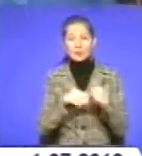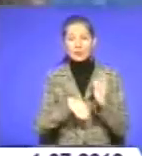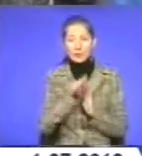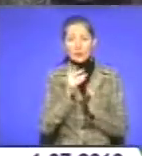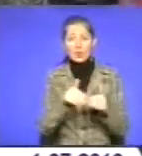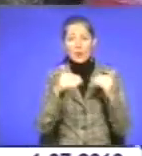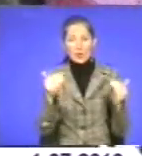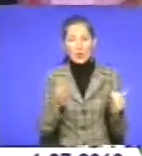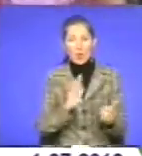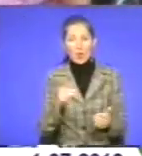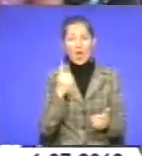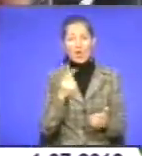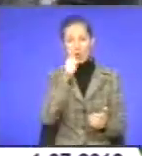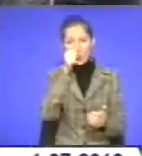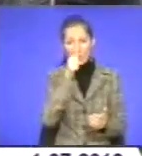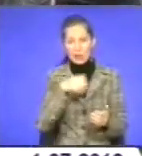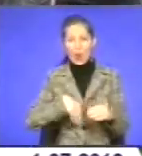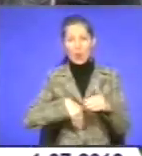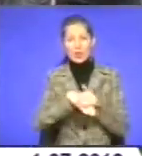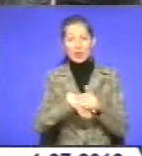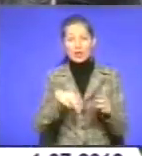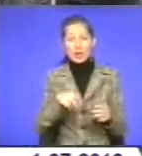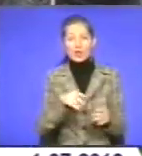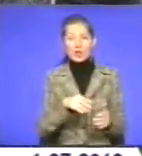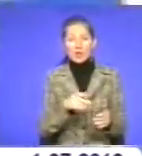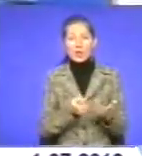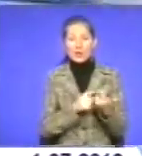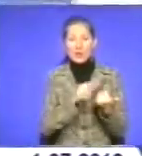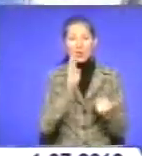одному місяці у декрет йдуть відразу кілька працівниць.